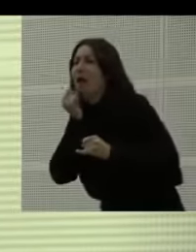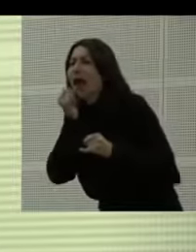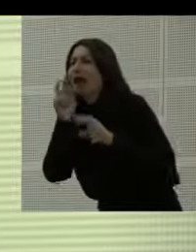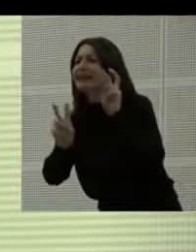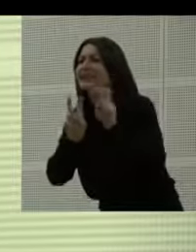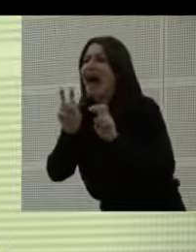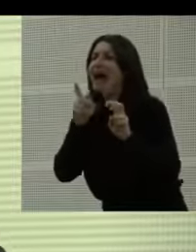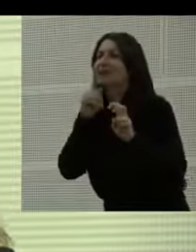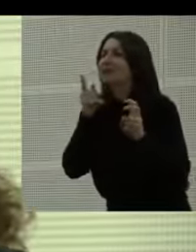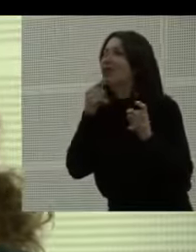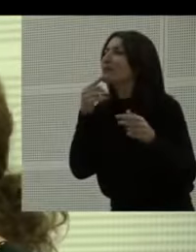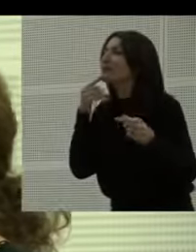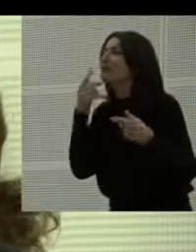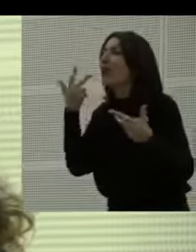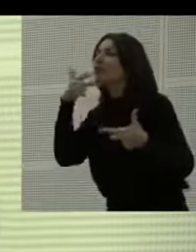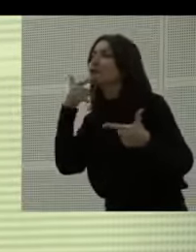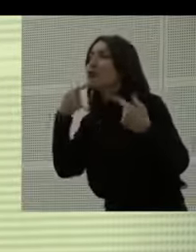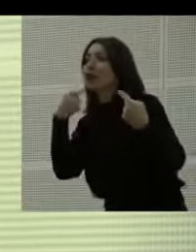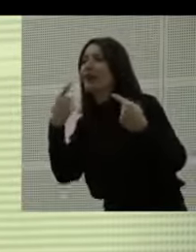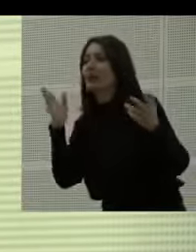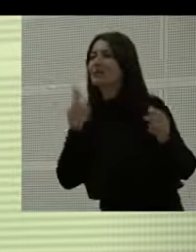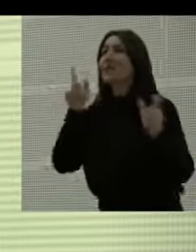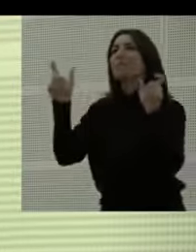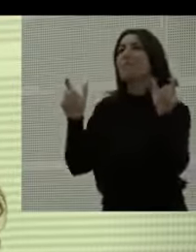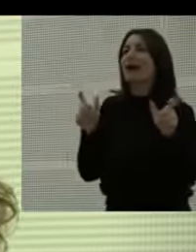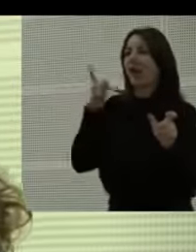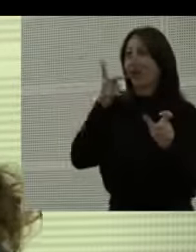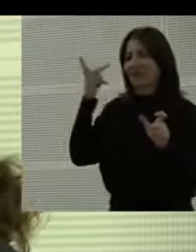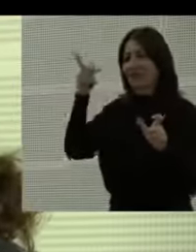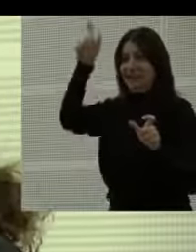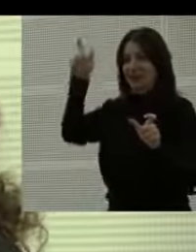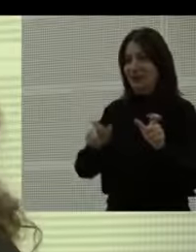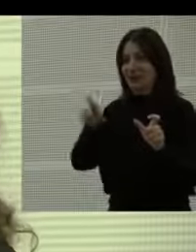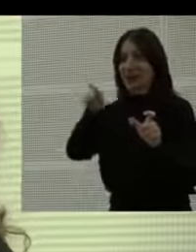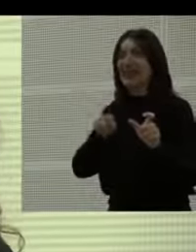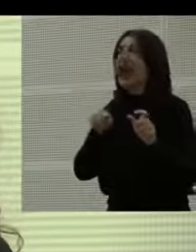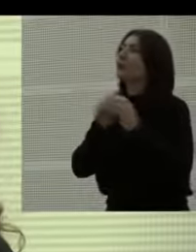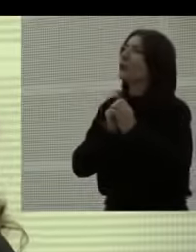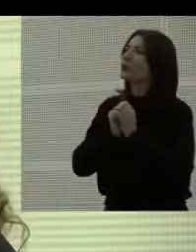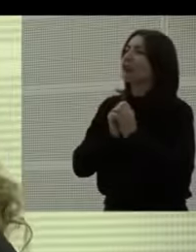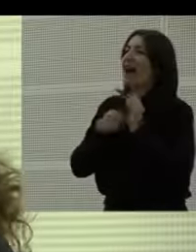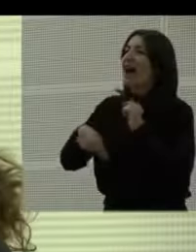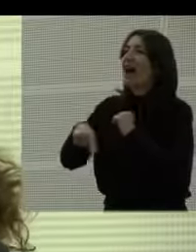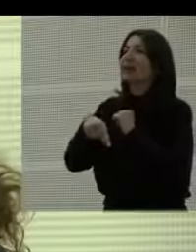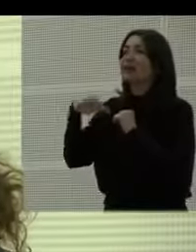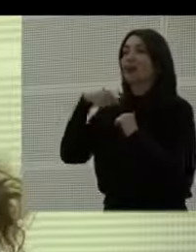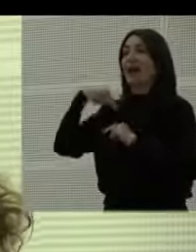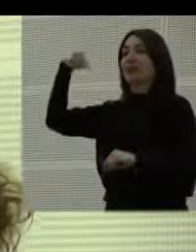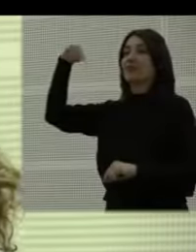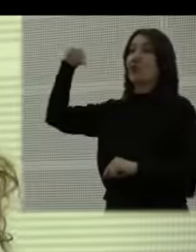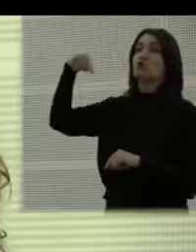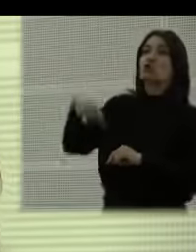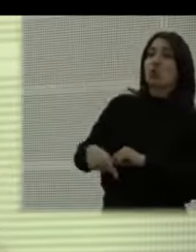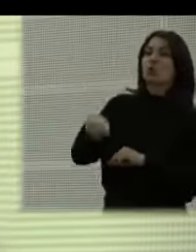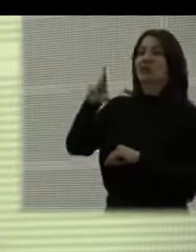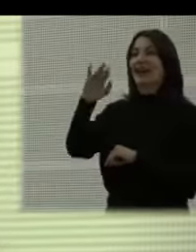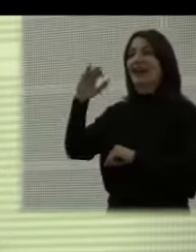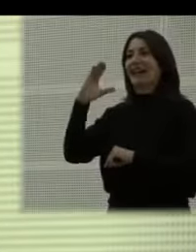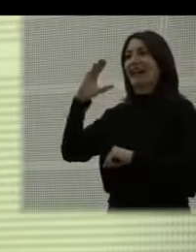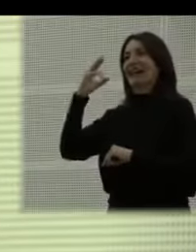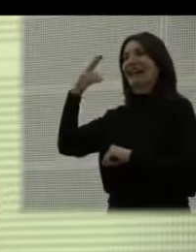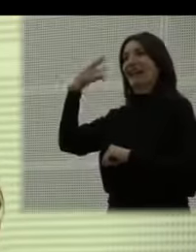Facciamo una piccola sociolinguistica, va, divaghiamo. Allora, facciamo anche allora, nel sud si dice ricchione,